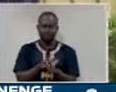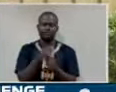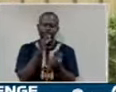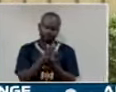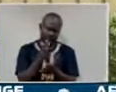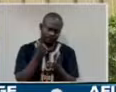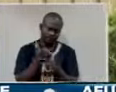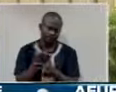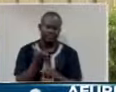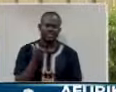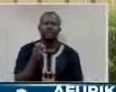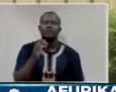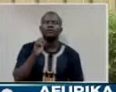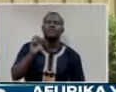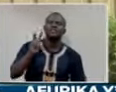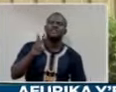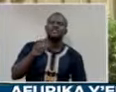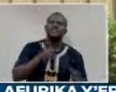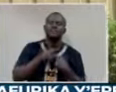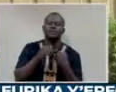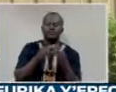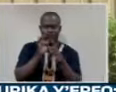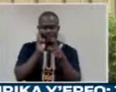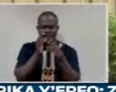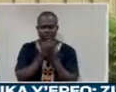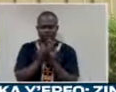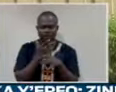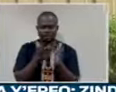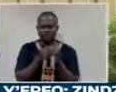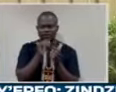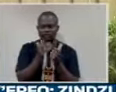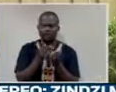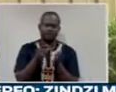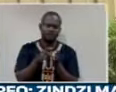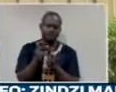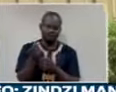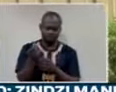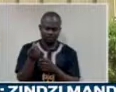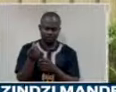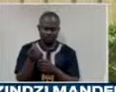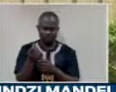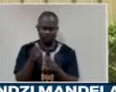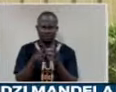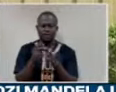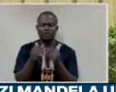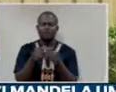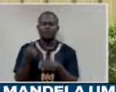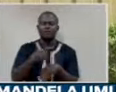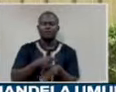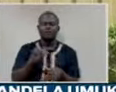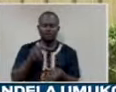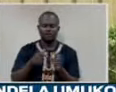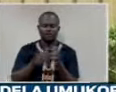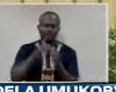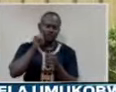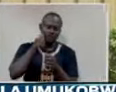barajya kuri televiziyo Rwanda bagakora ibitaramo n'abantu bakabireba koko, ariko abantu ntabwo barimo gukonsoma wa muziki wabo, yishyuye bwa bufaranga bw'uyu munsi. ariko